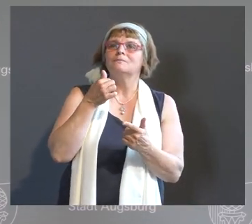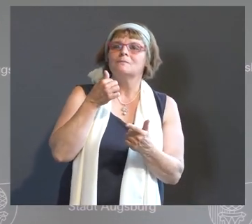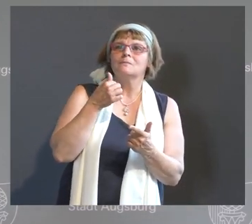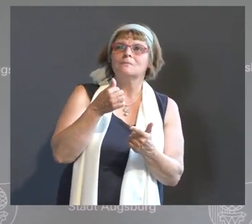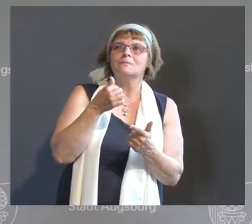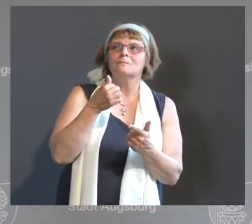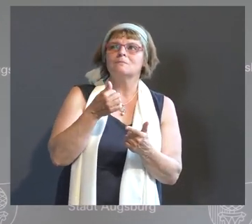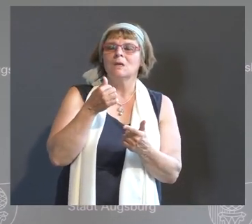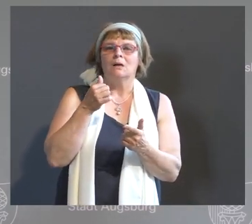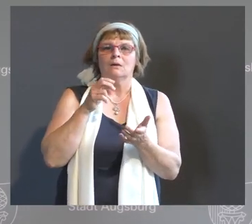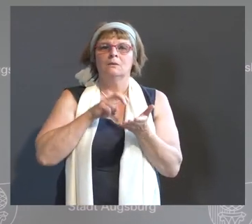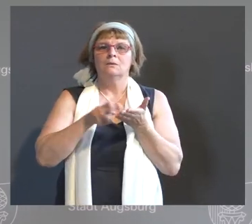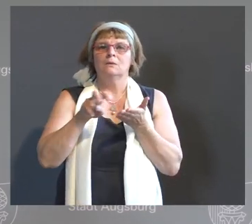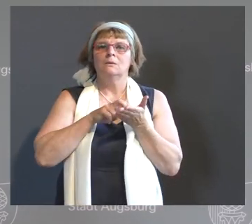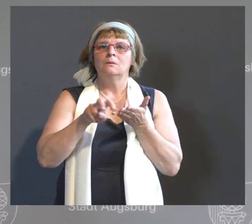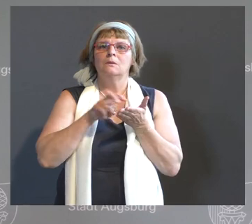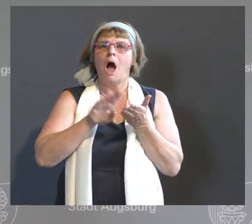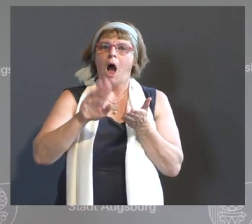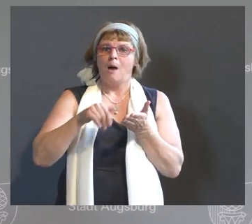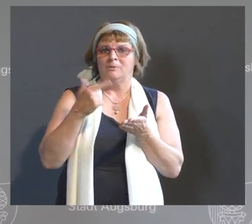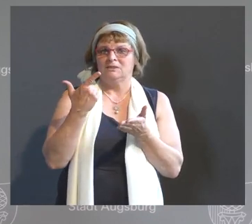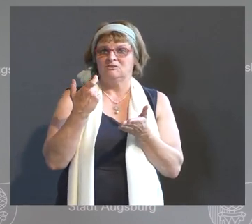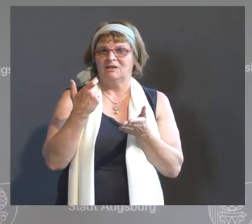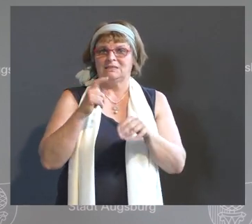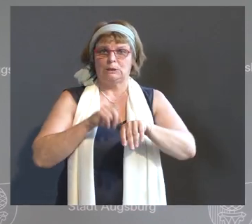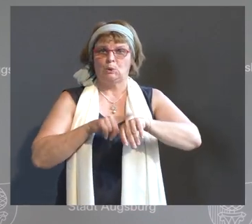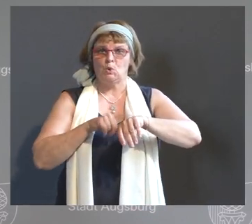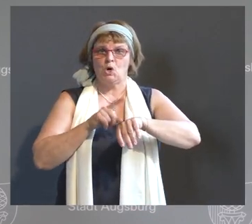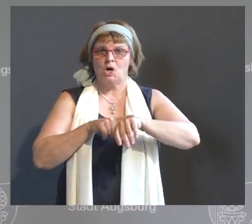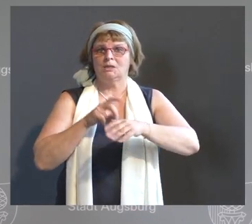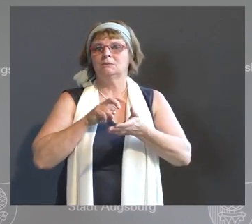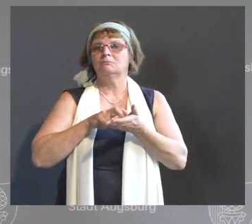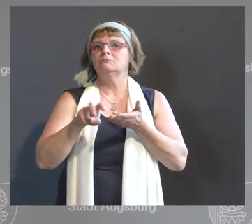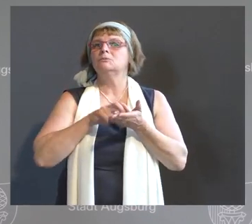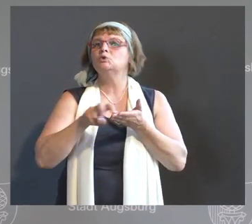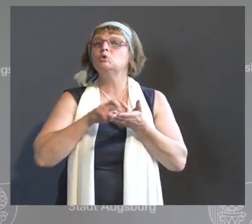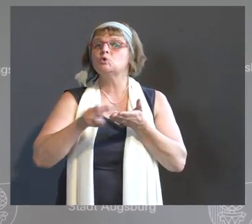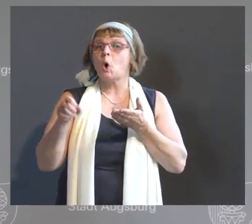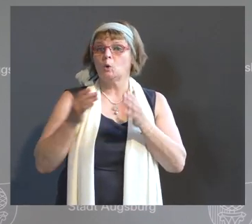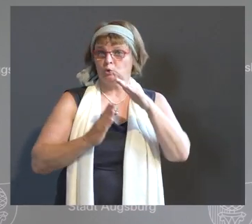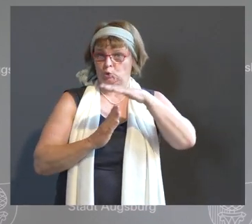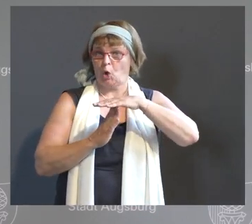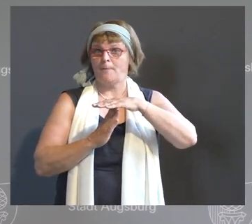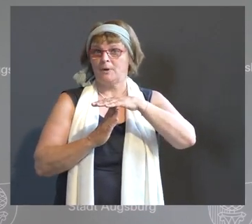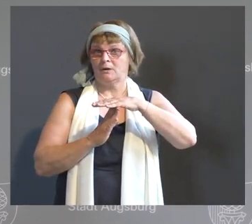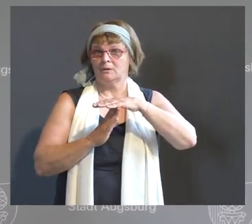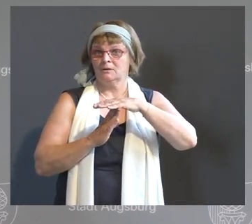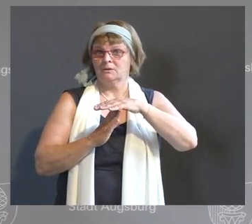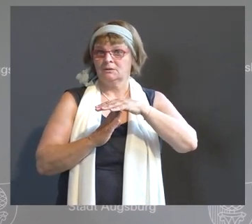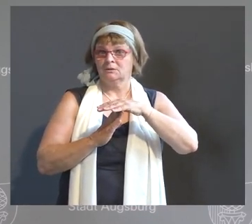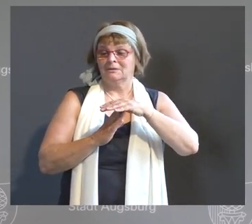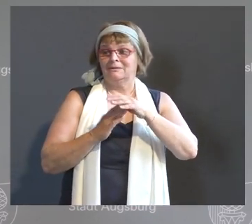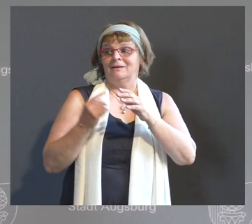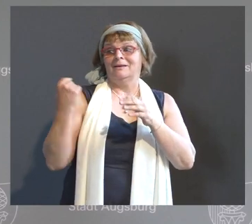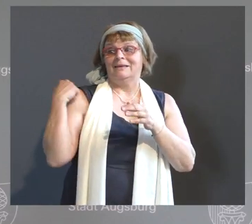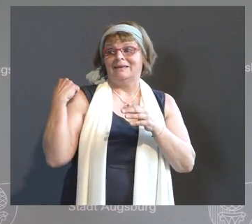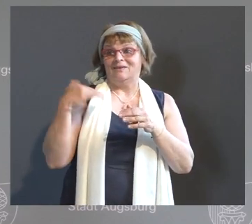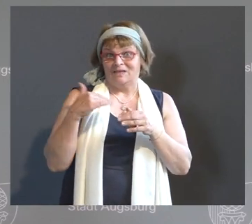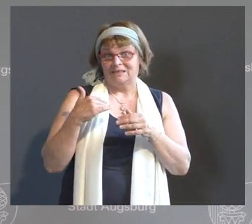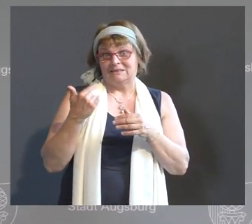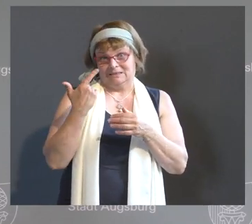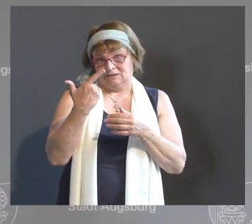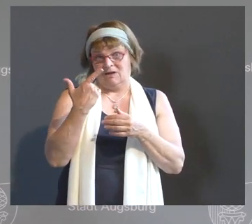salopp gesagt, To-Go-Stop um 20 Uhr beginnen, ein Alkoholverkaufsverbot, das haben wir jetzt schon ab 22 Uhr, das werden wir